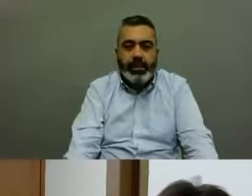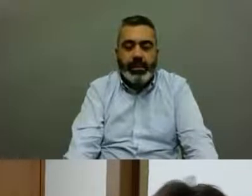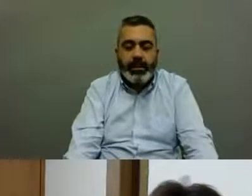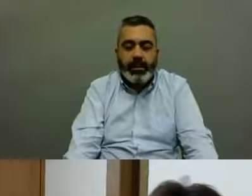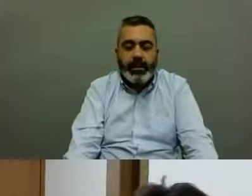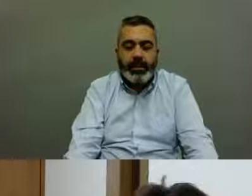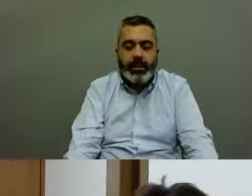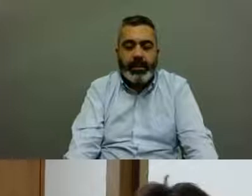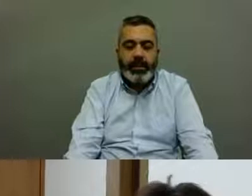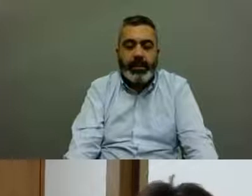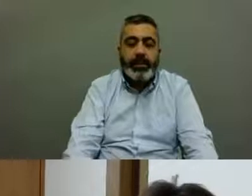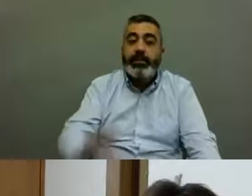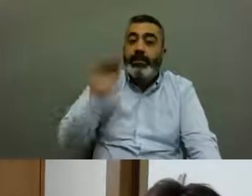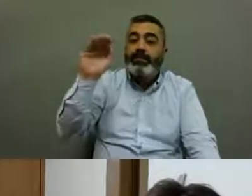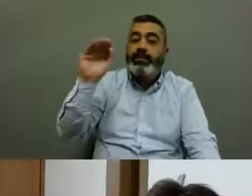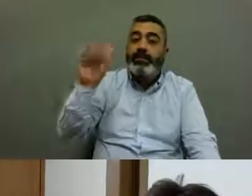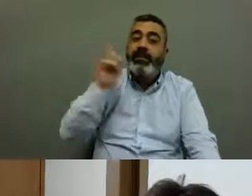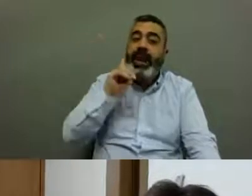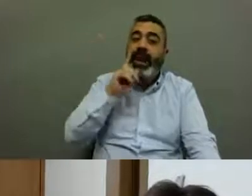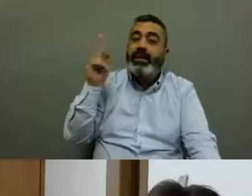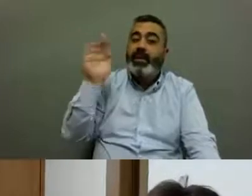Μπορεί να γίνει αυτό, κυρία Καρτασίδου.